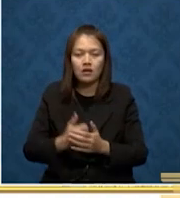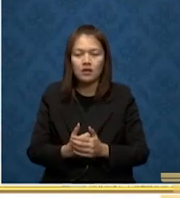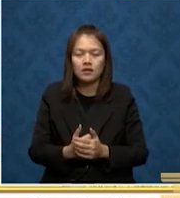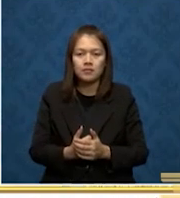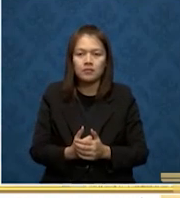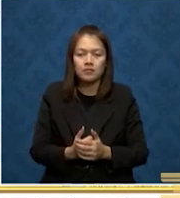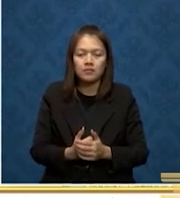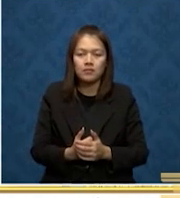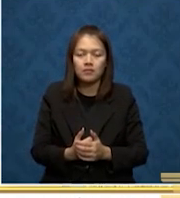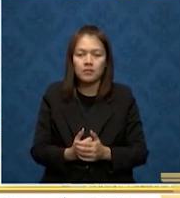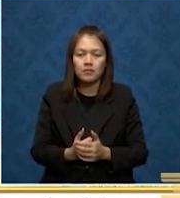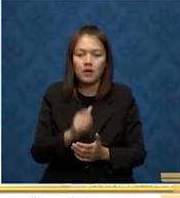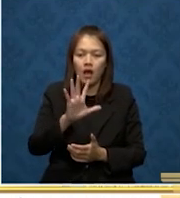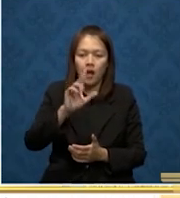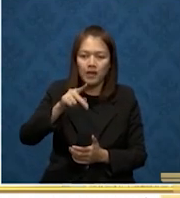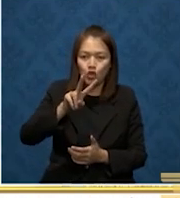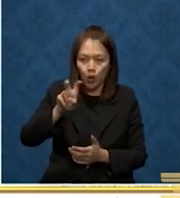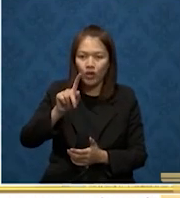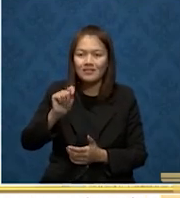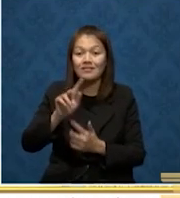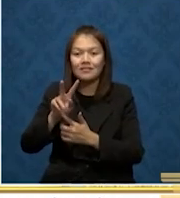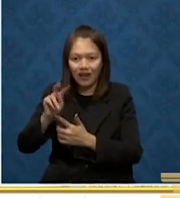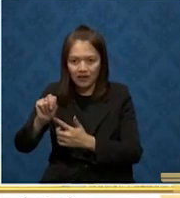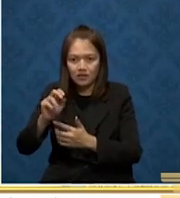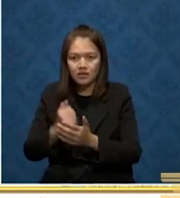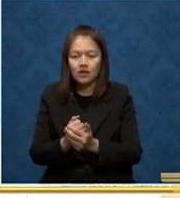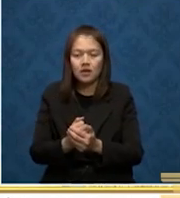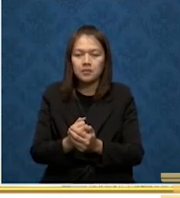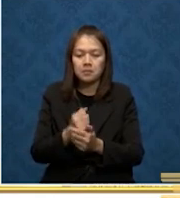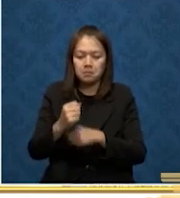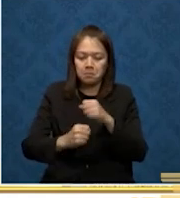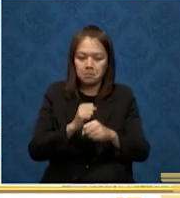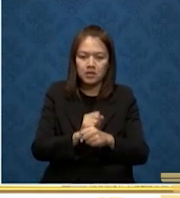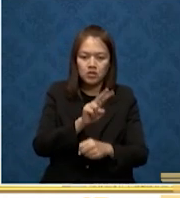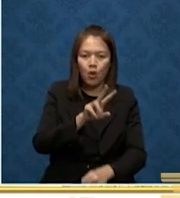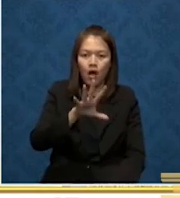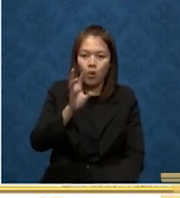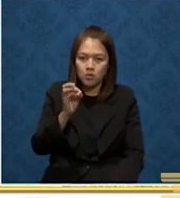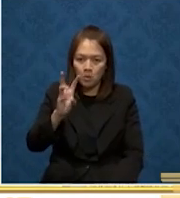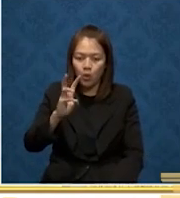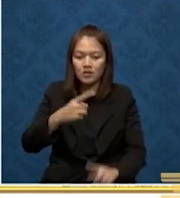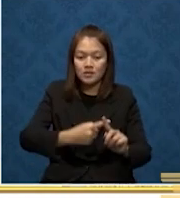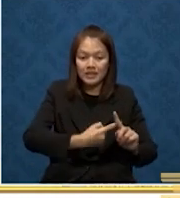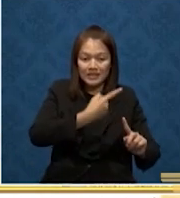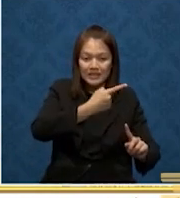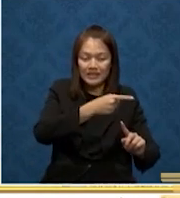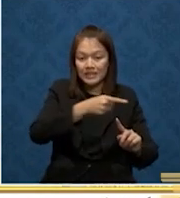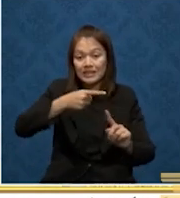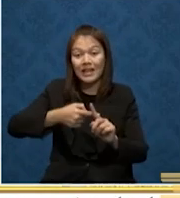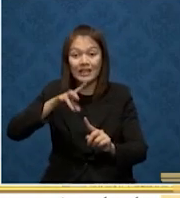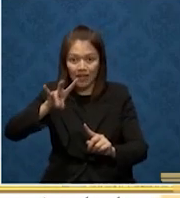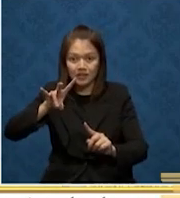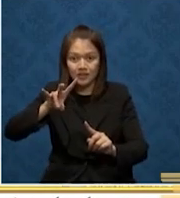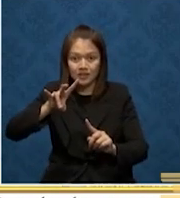จำนวน 5,200 ตันนะครับ ปี 2,566 ตั้งแต่เดมกรา ถึเดีนกรกฎ